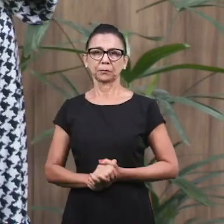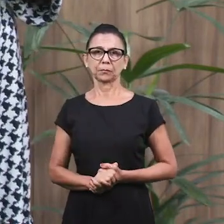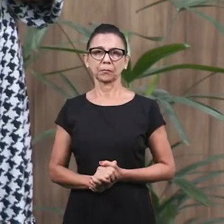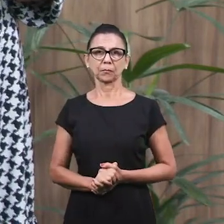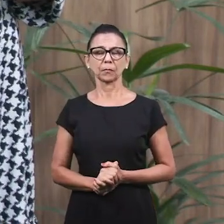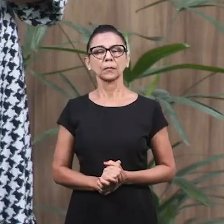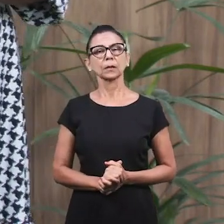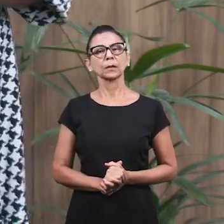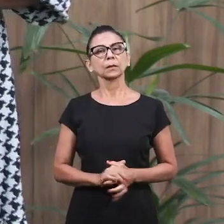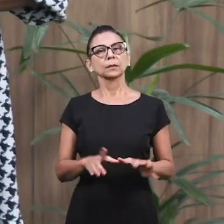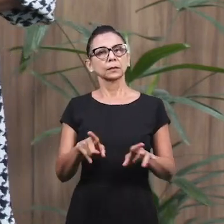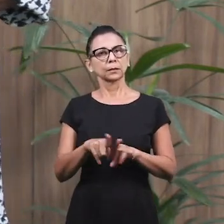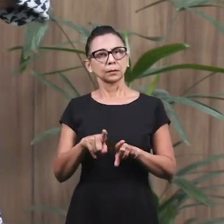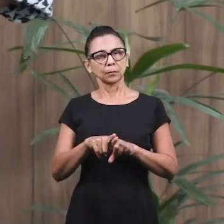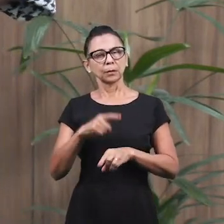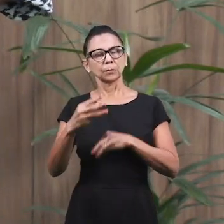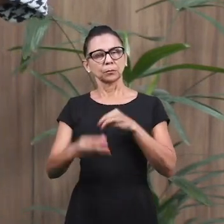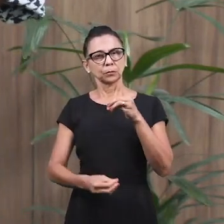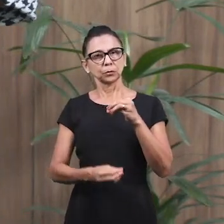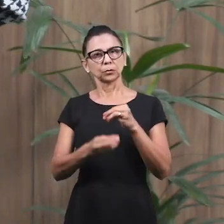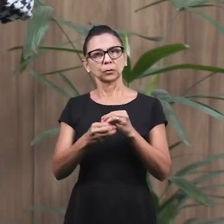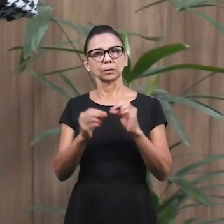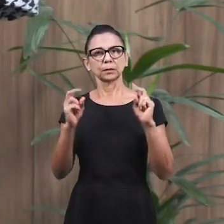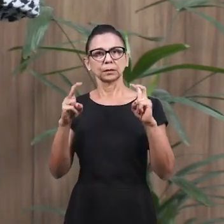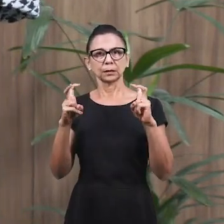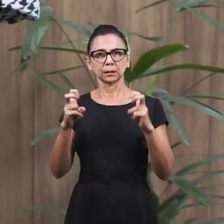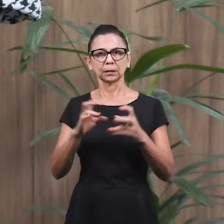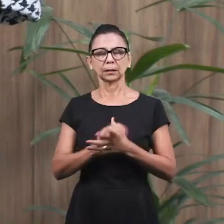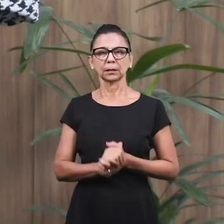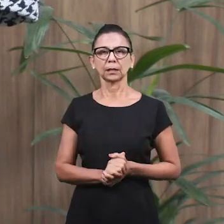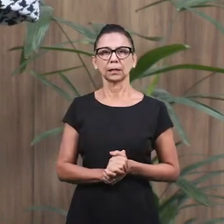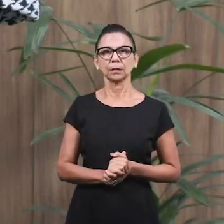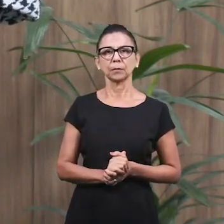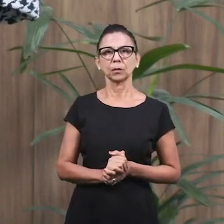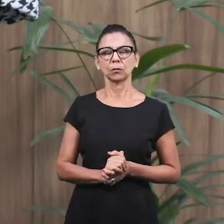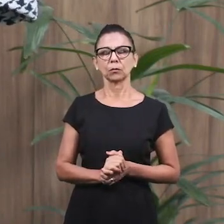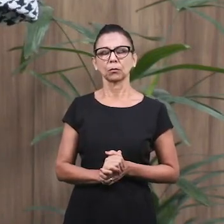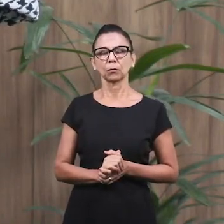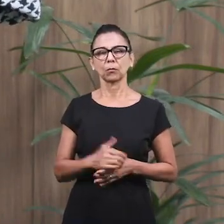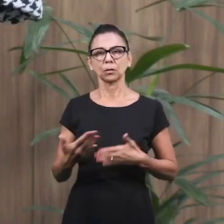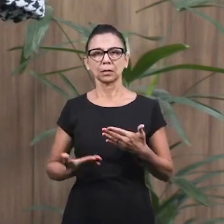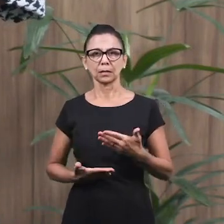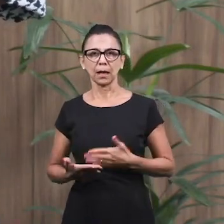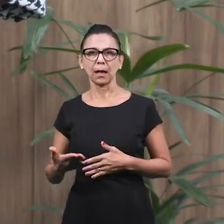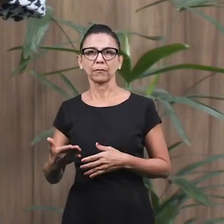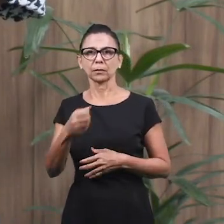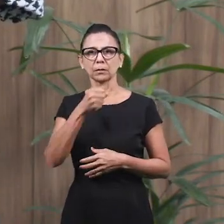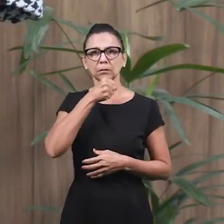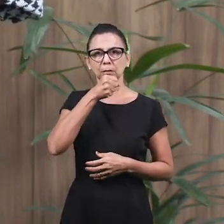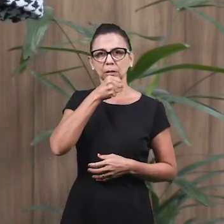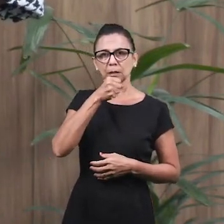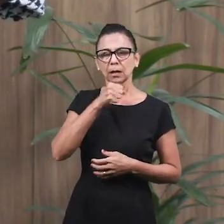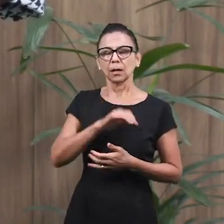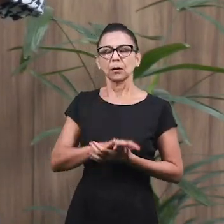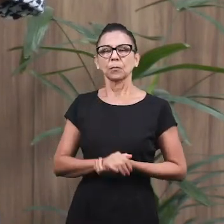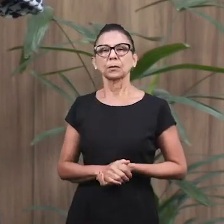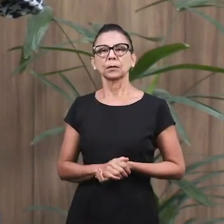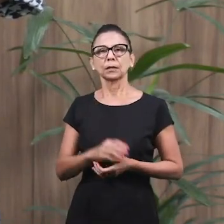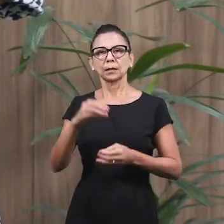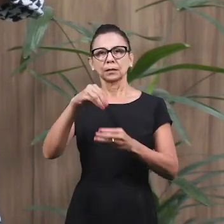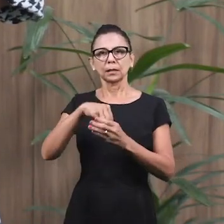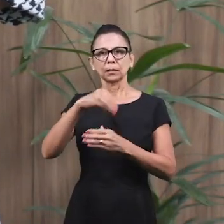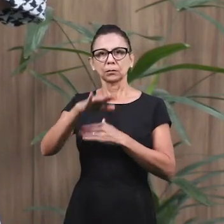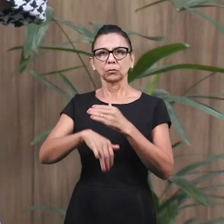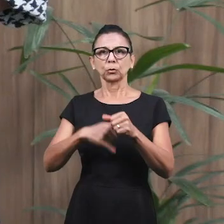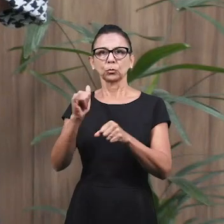тому, что Господь дарует нам, чтобы мы были успешными людьми. Мы хотели бы напомнить, что на